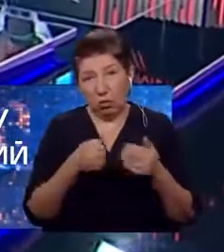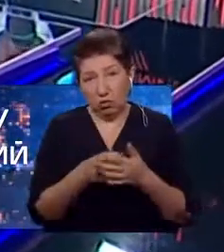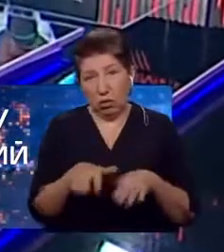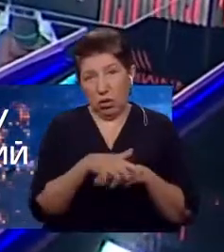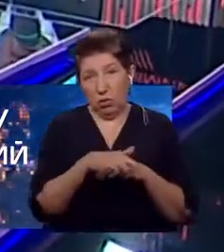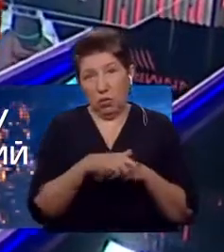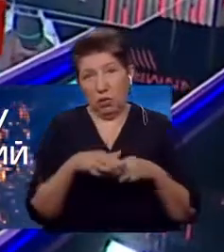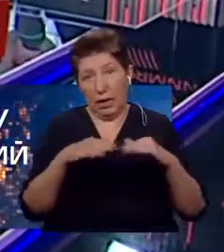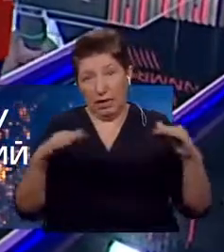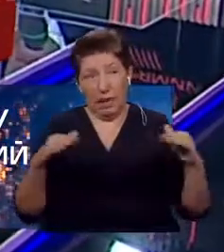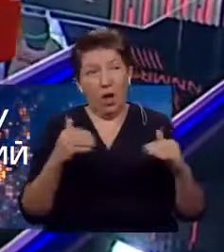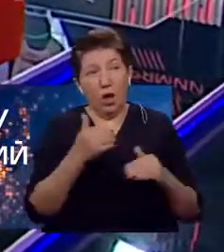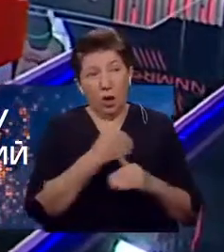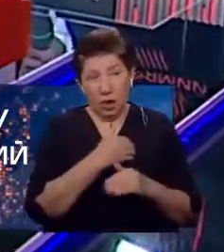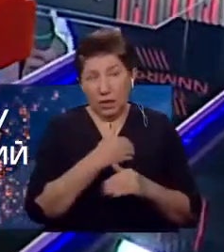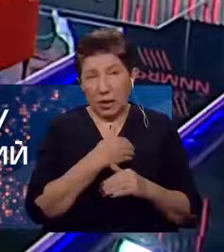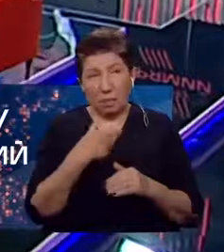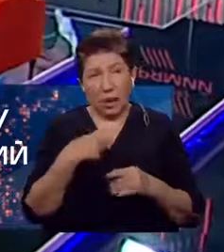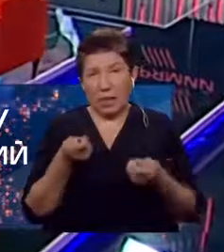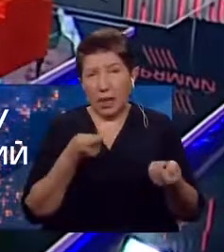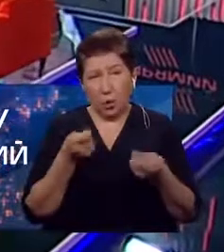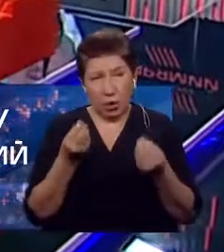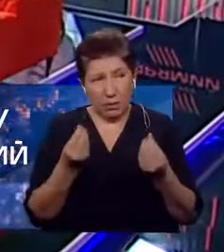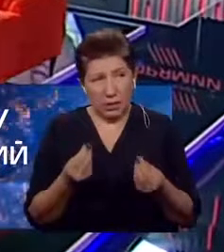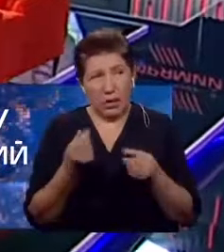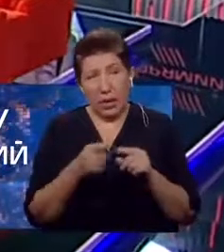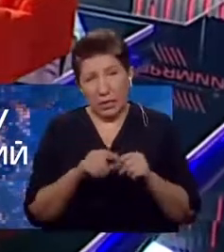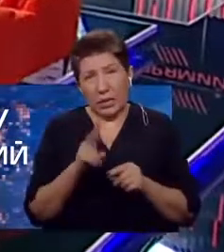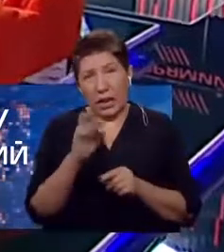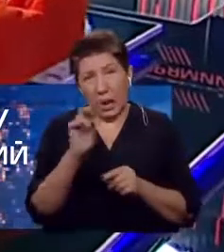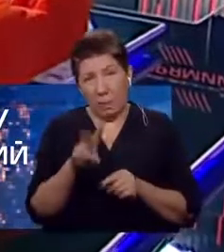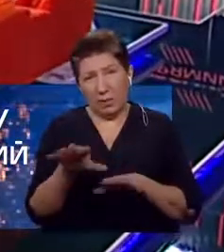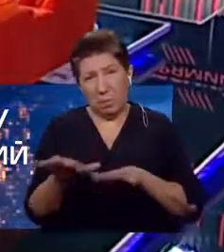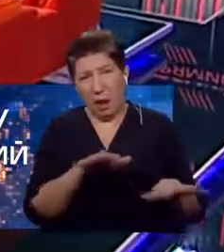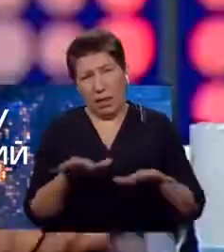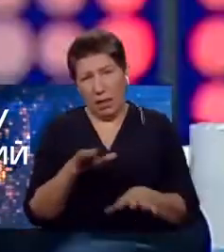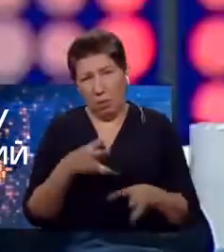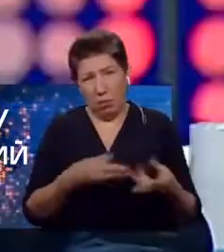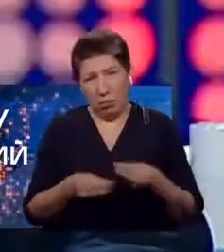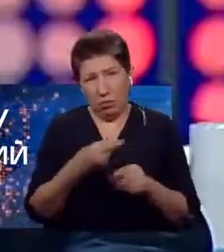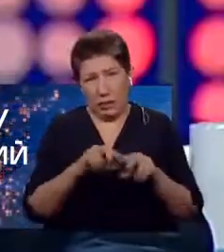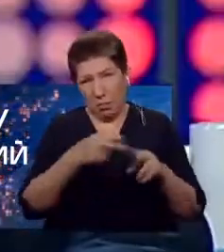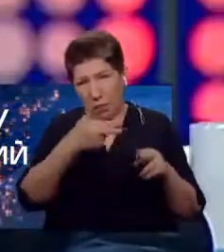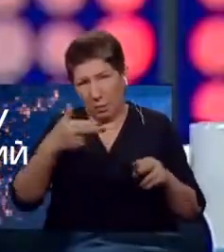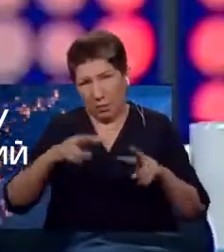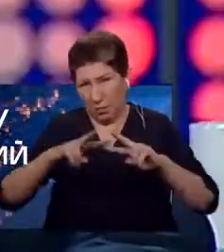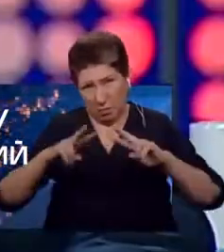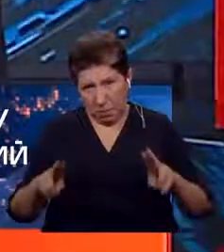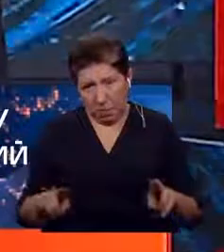ринкового рівня. Хоча ми, як «Нафтогаз», ціни не регулюємо, це, знову ж таки, пан Каплін, знову ж таки, маніпулює так само із цим написом.